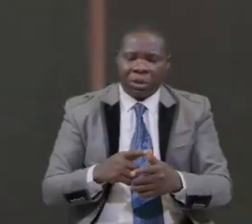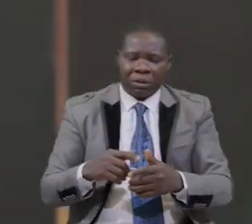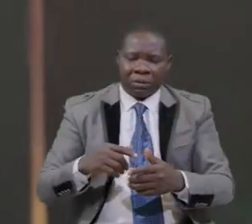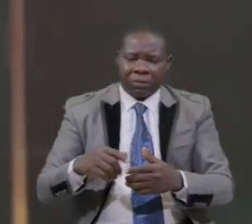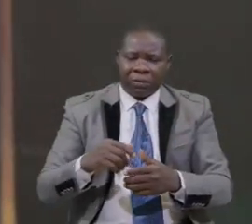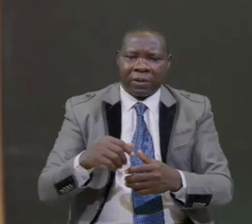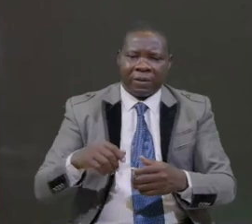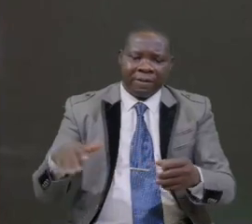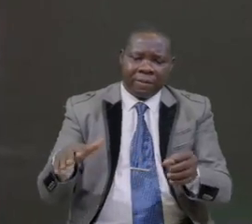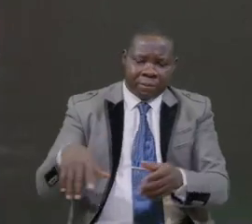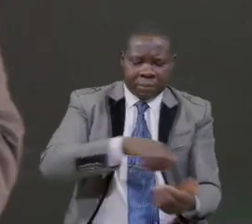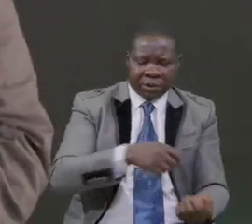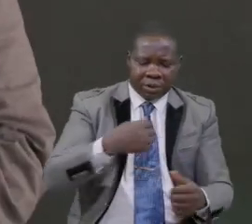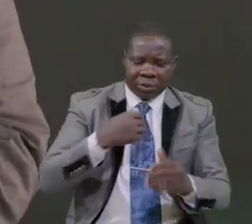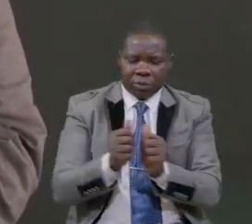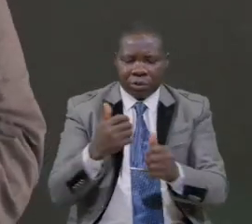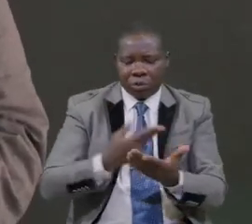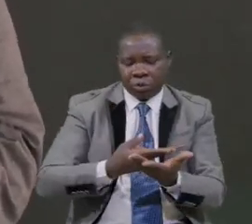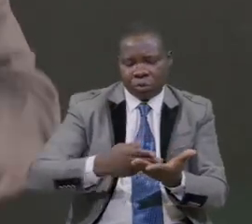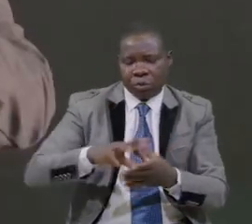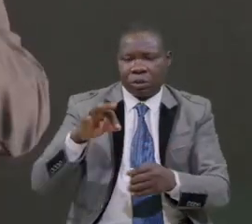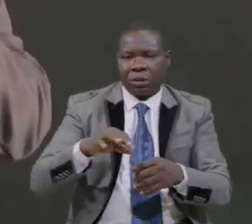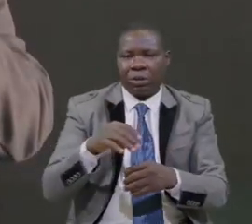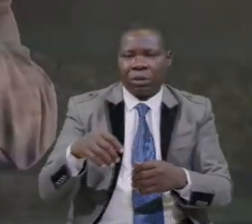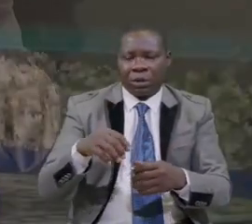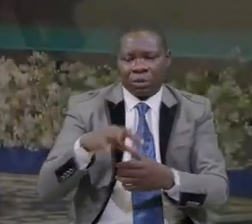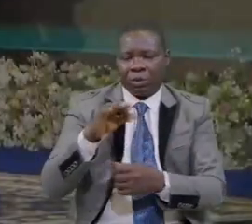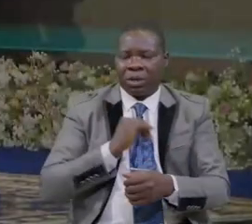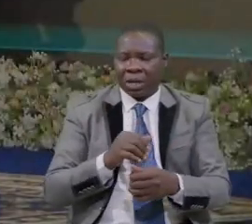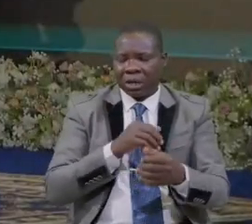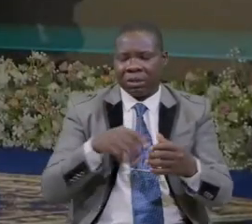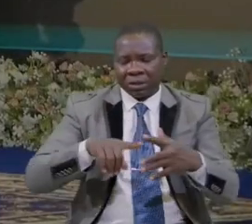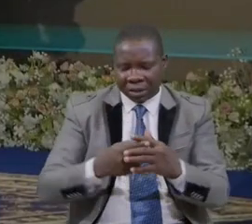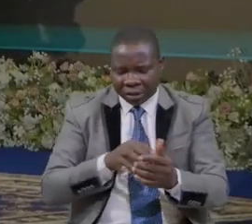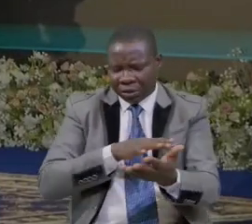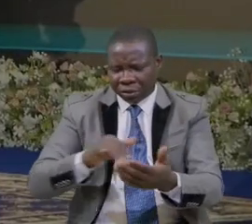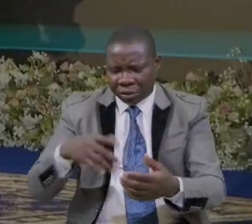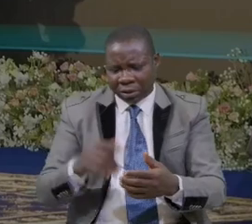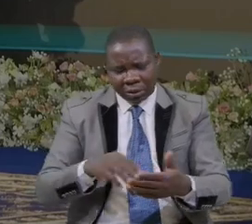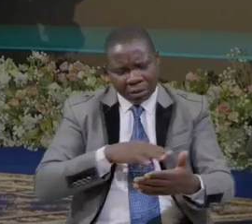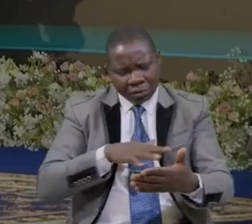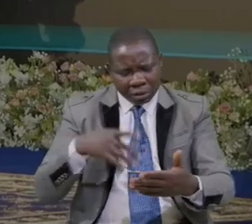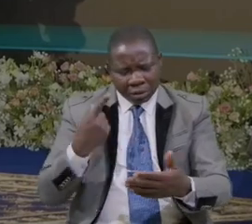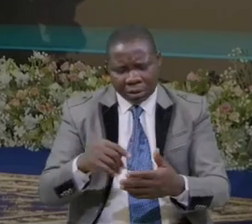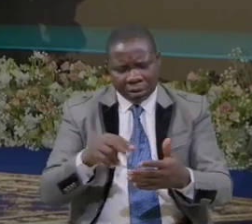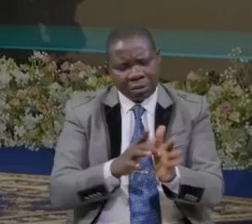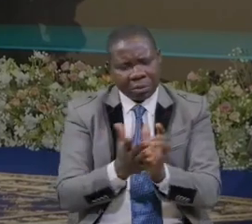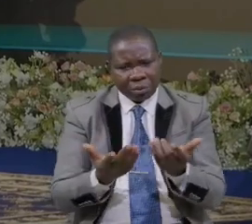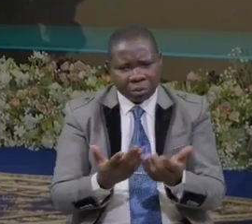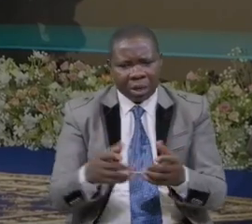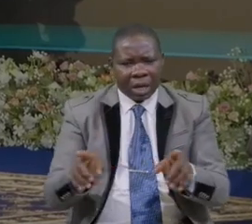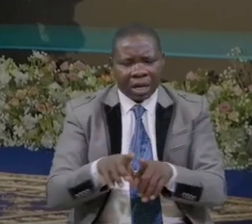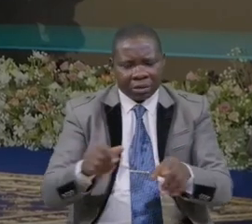Bible, comme un professeur. J'ai étudié la Bible plus que les mathématiques